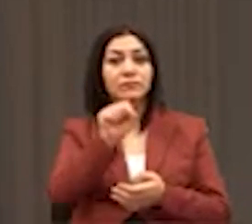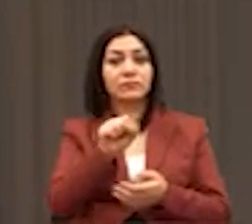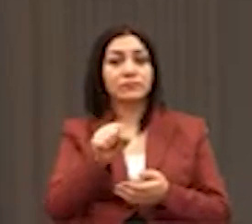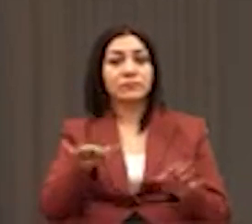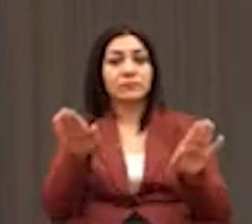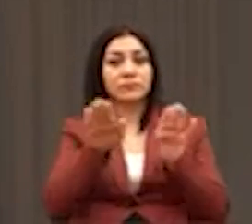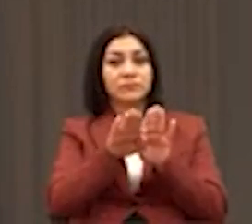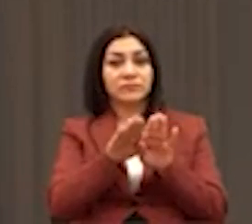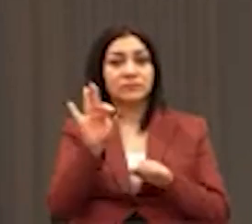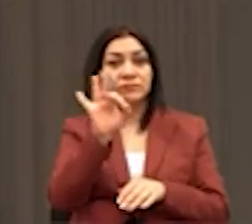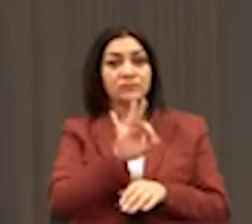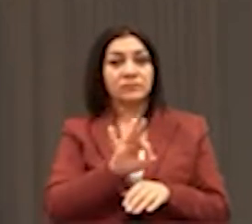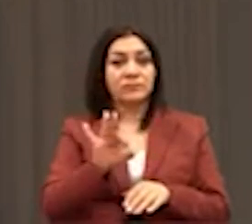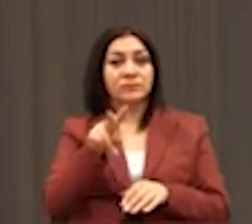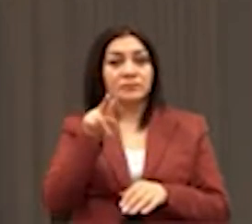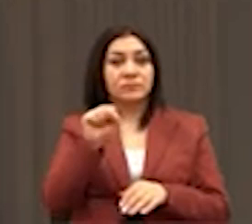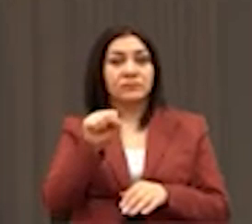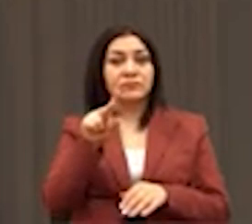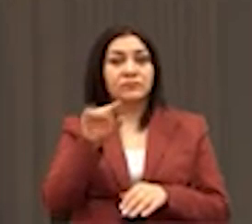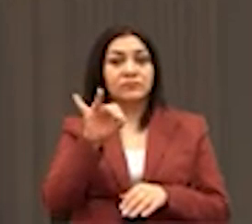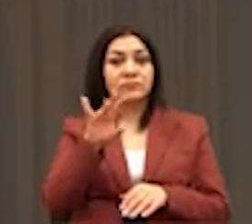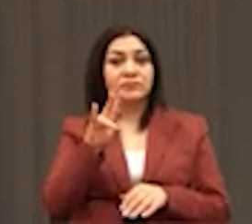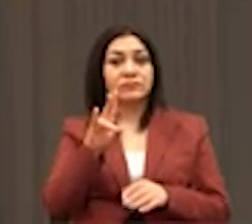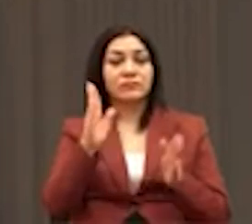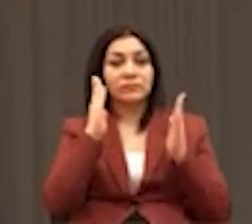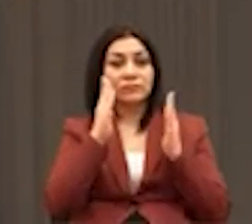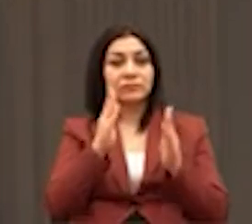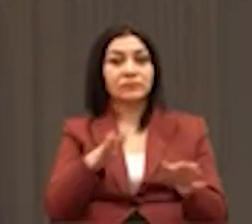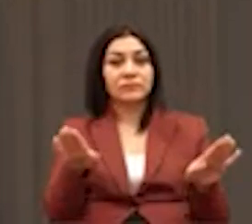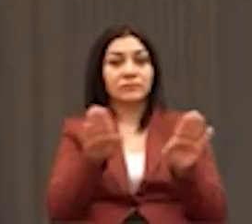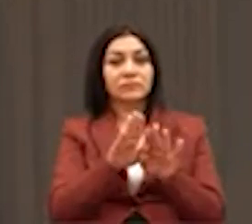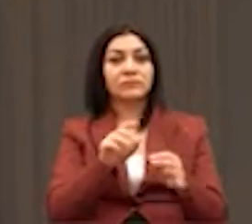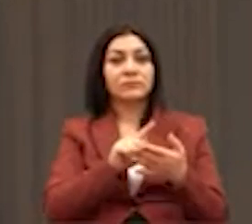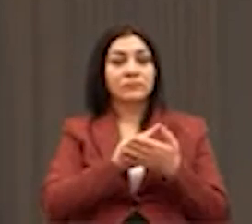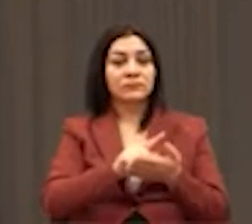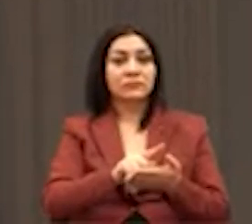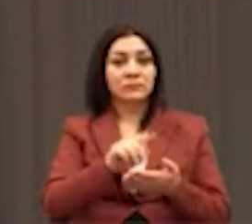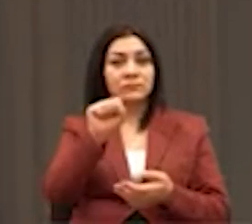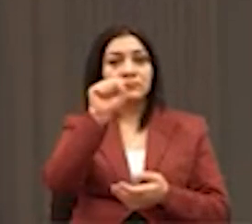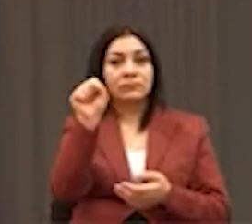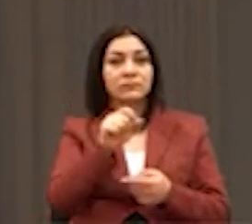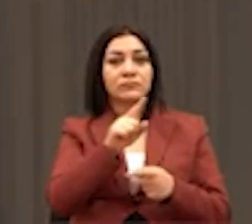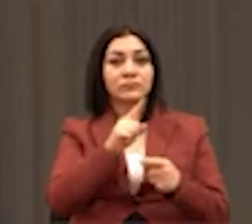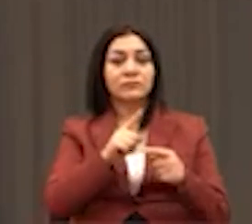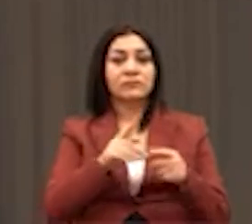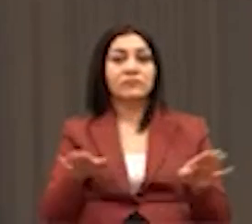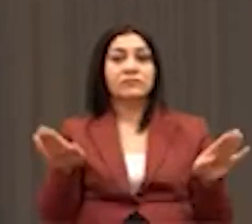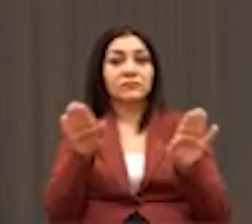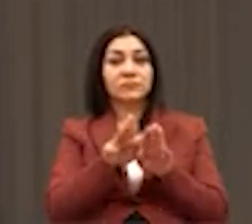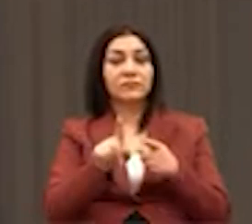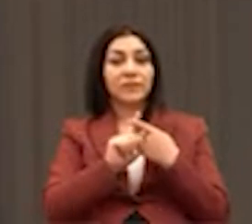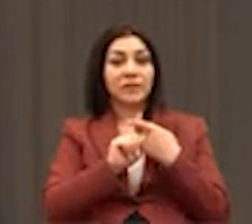շրջափակումից ու Դաչինի միջանցքի փակ լինելուց։ Ուրեմն Արցախի շրջափակումը ուղիղ կապ